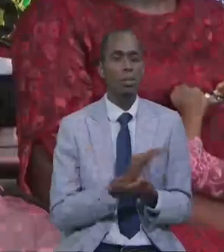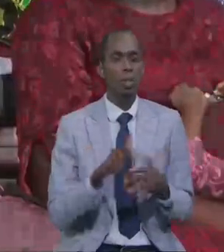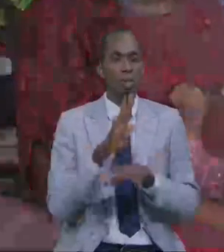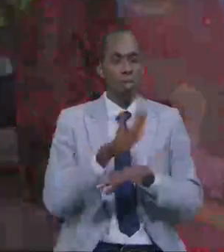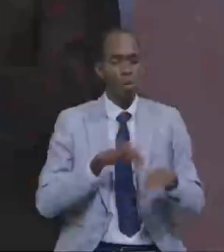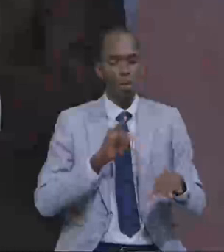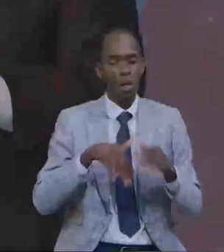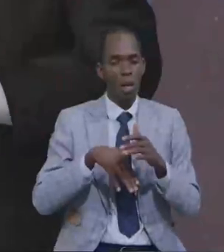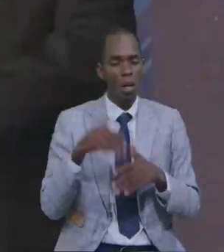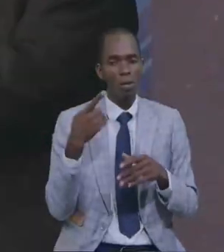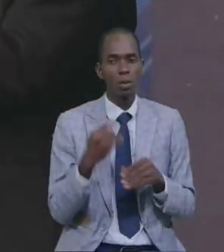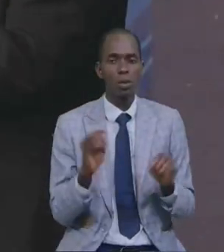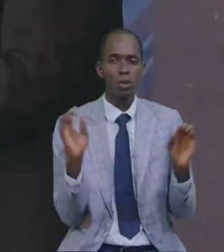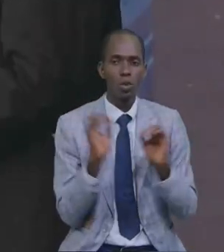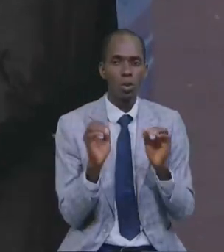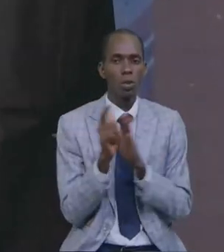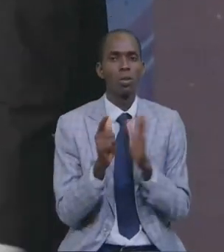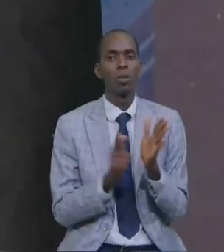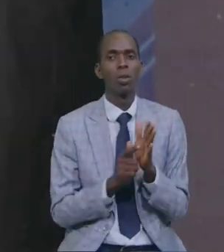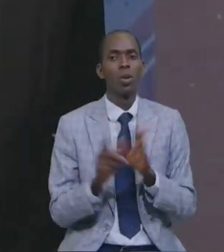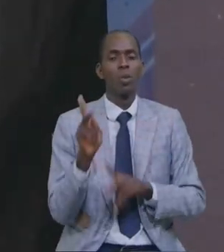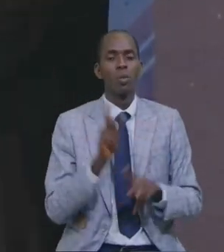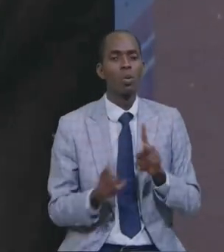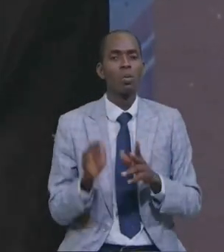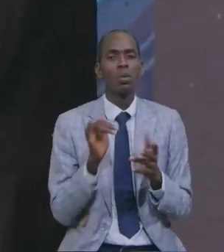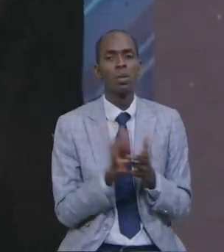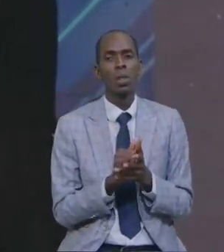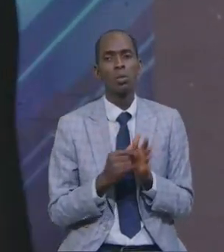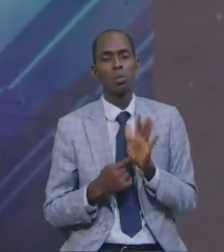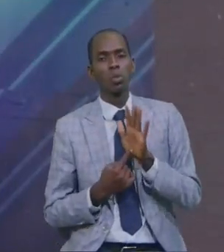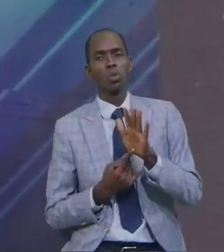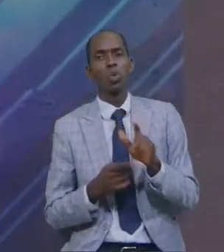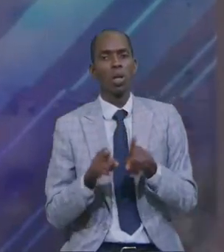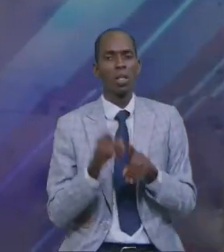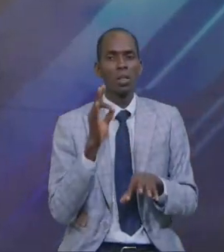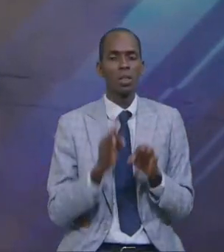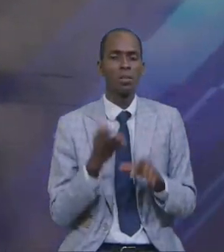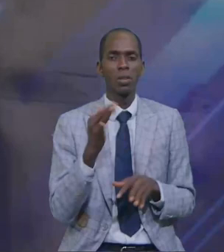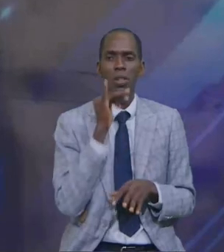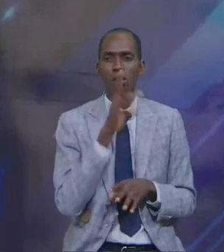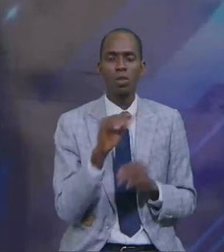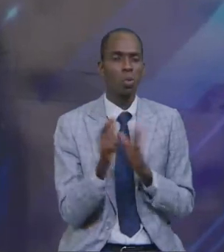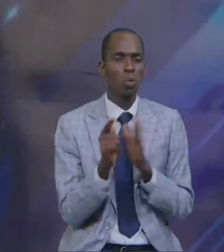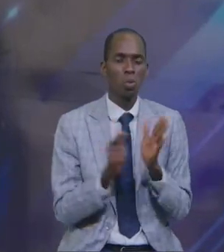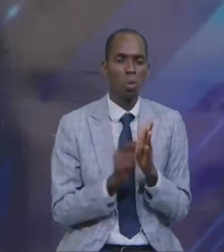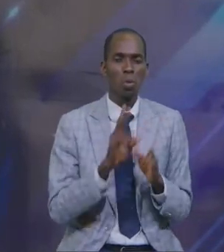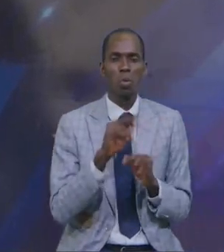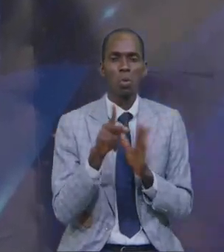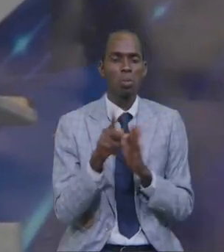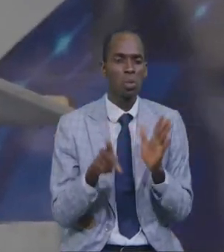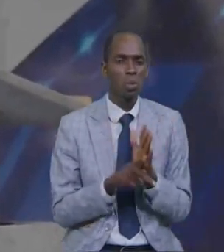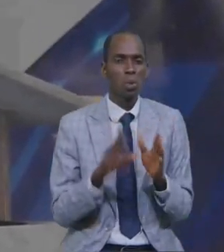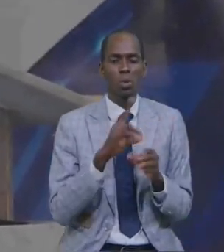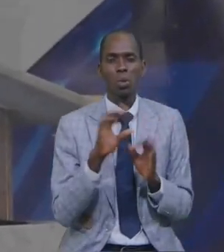loi, comme s'il n'y avait pas de principe, s'il n'y a pas de commandement du Seigneur. Il y a des sans-loi dans